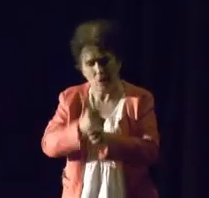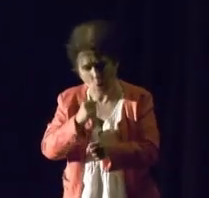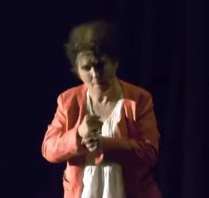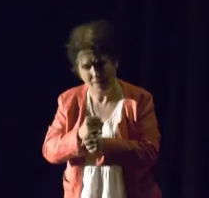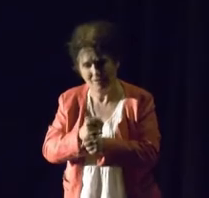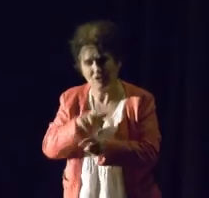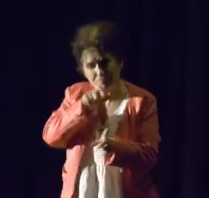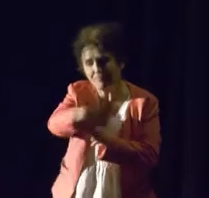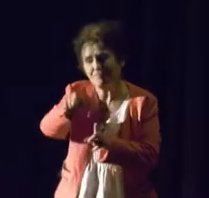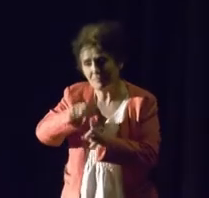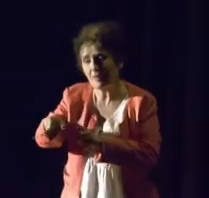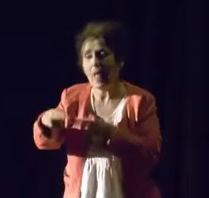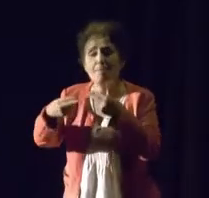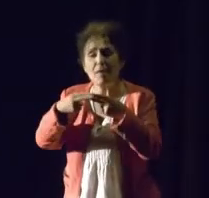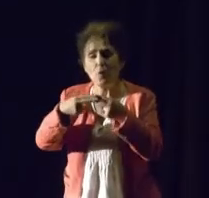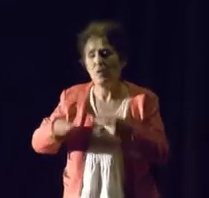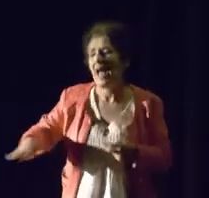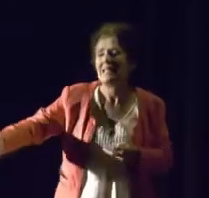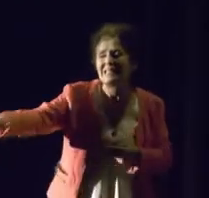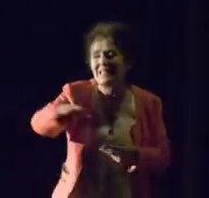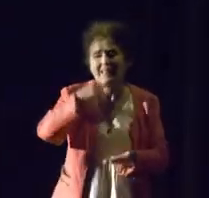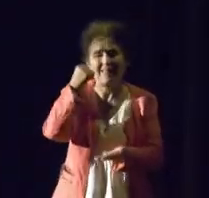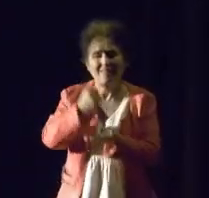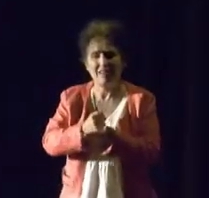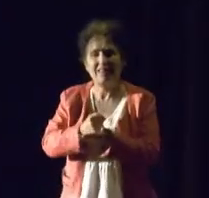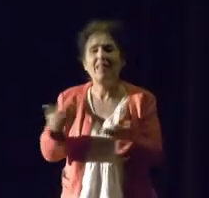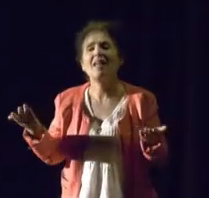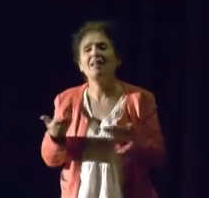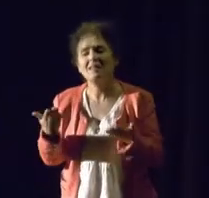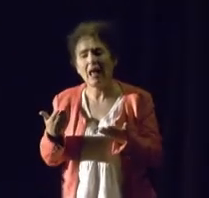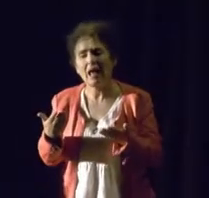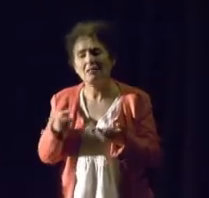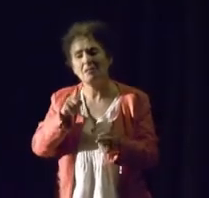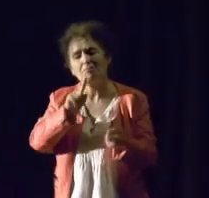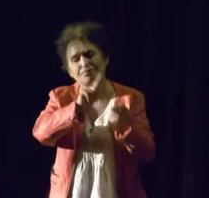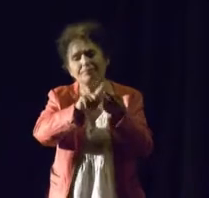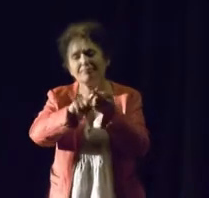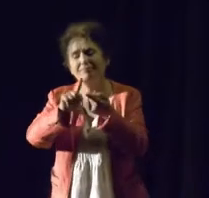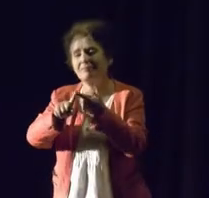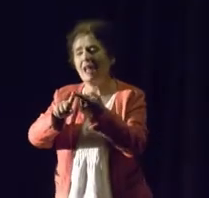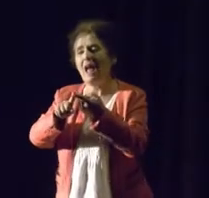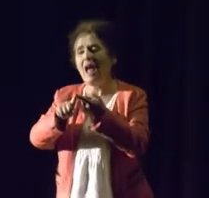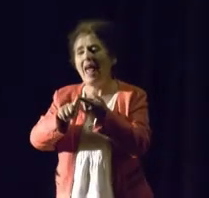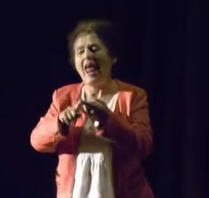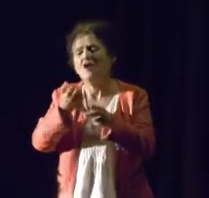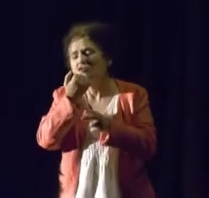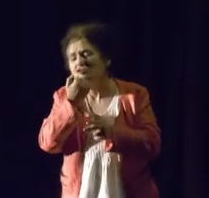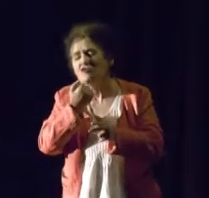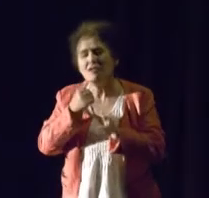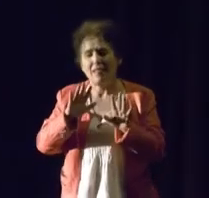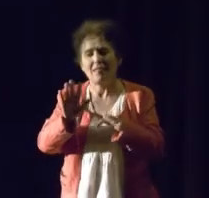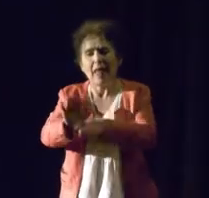направиш. Меѓутоа, сите оние тврдења дека се воспоставува инстант